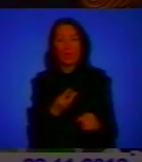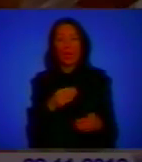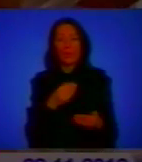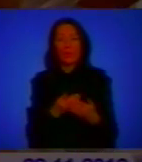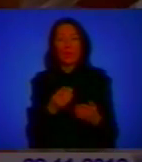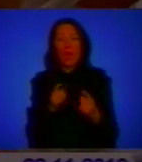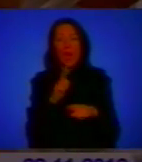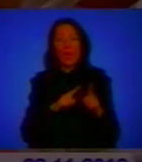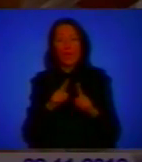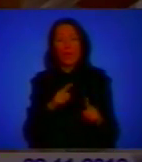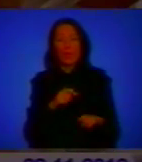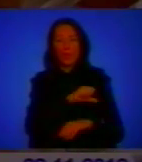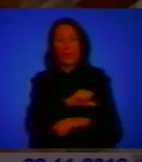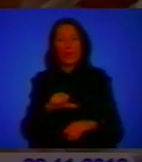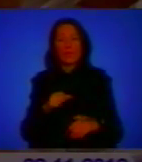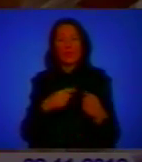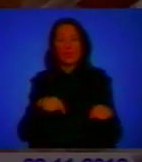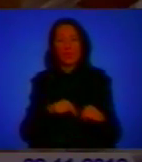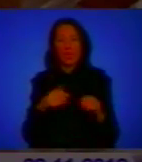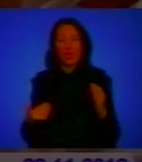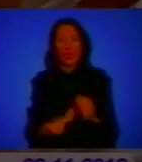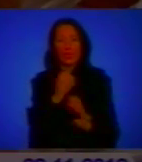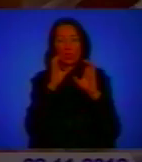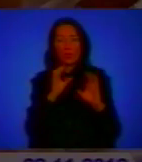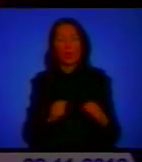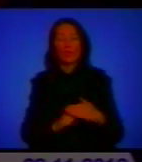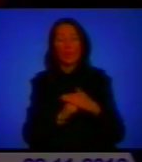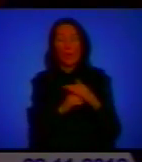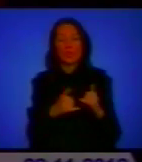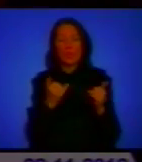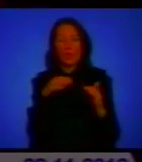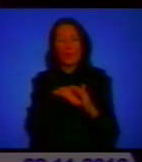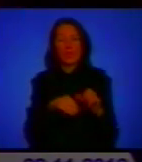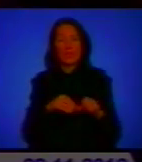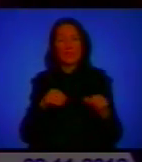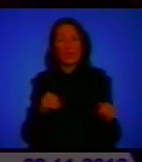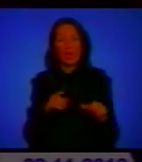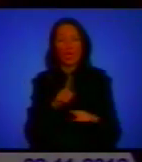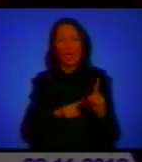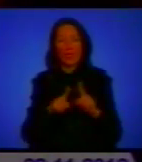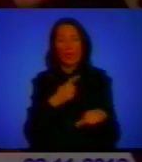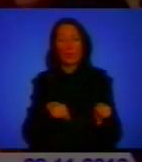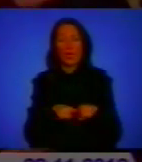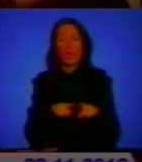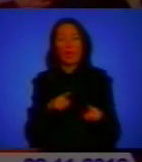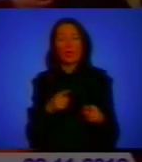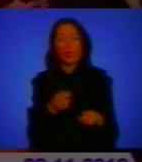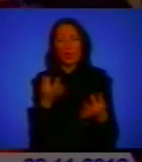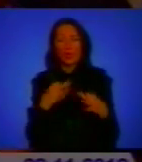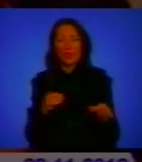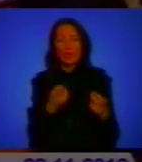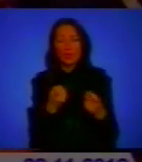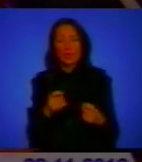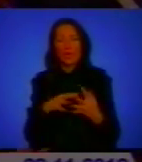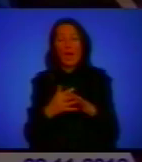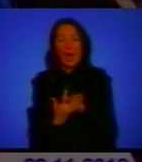в митній сфері. А нова законодавча база для впровадження земельної реформи, на переконання Віктора Януковича, також дозволить залучити в аграрний